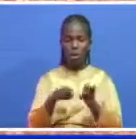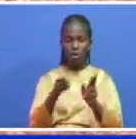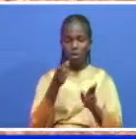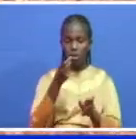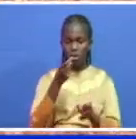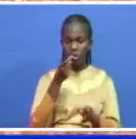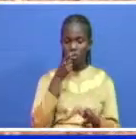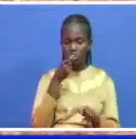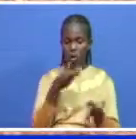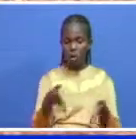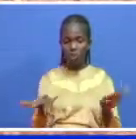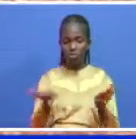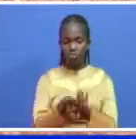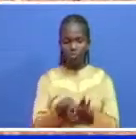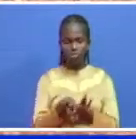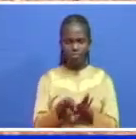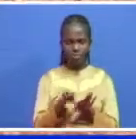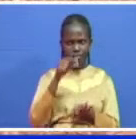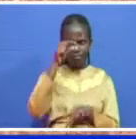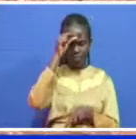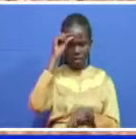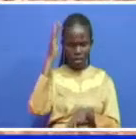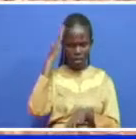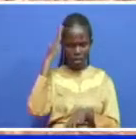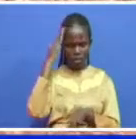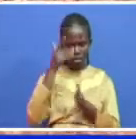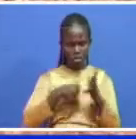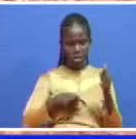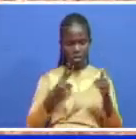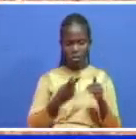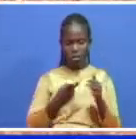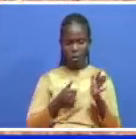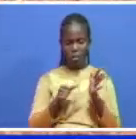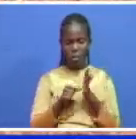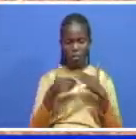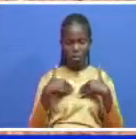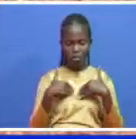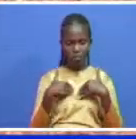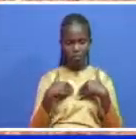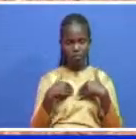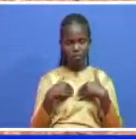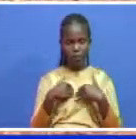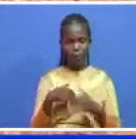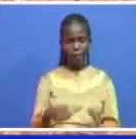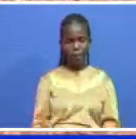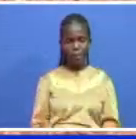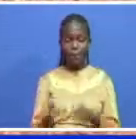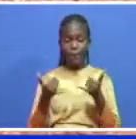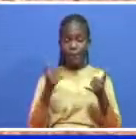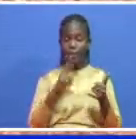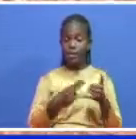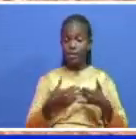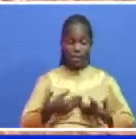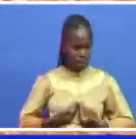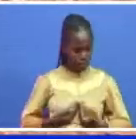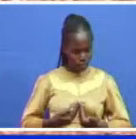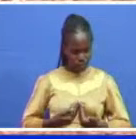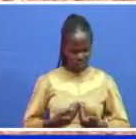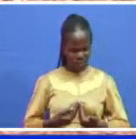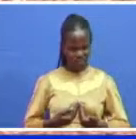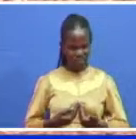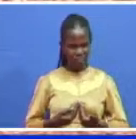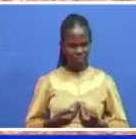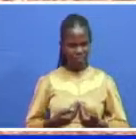kane kambata kana serikali kama na kana tu na thina na kubiga bu ithini tuno ye na te